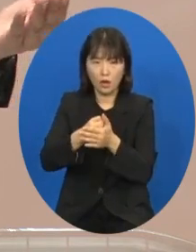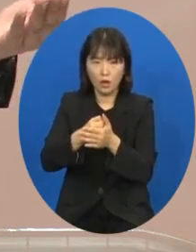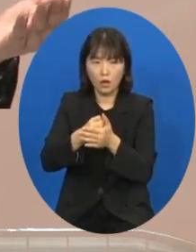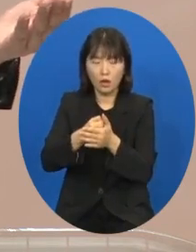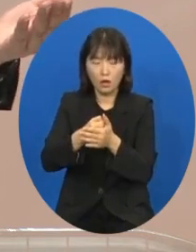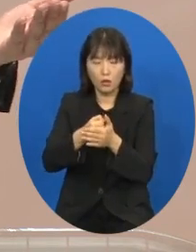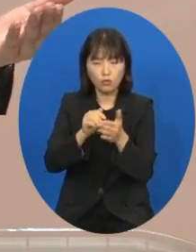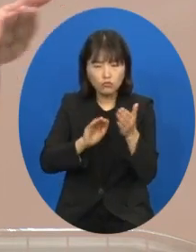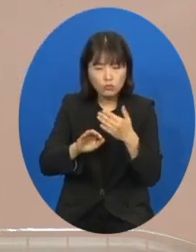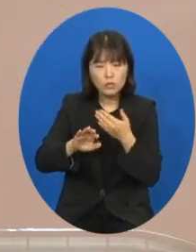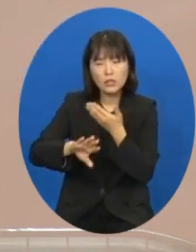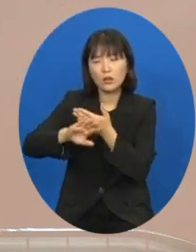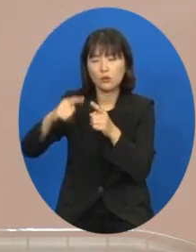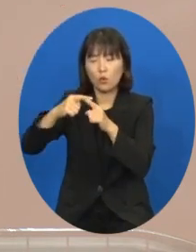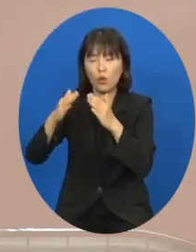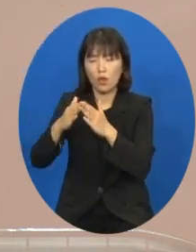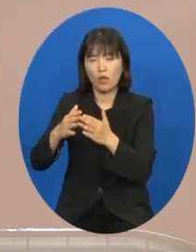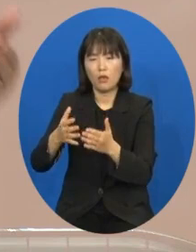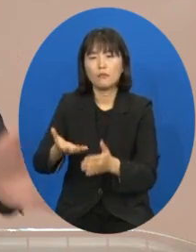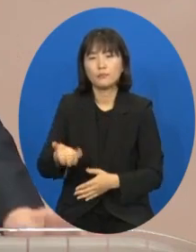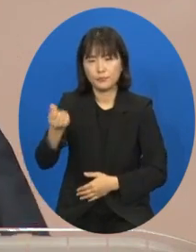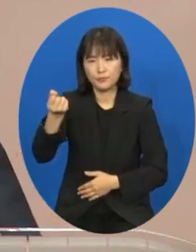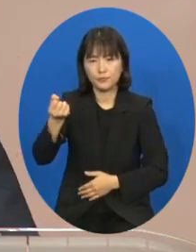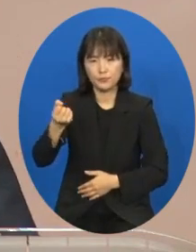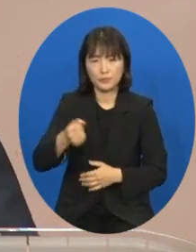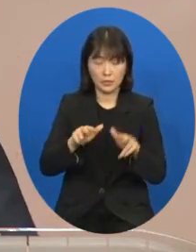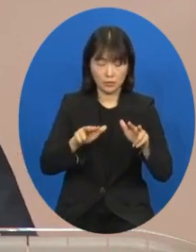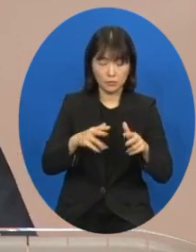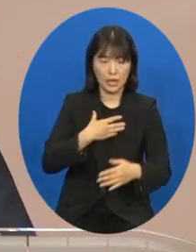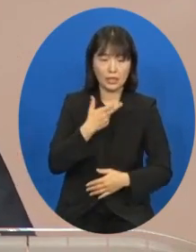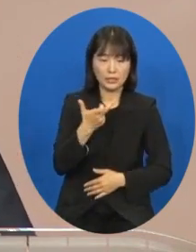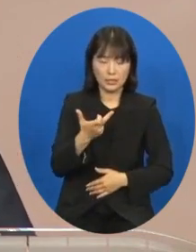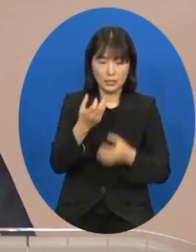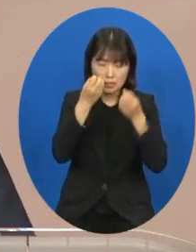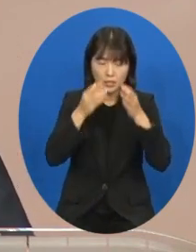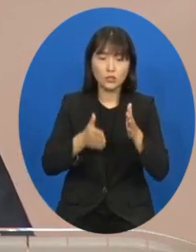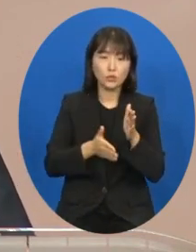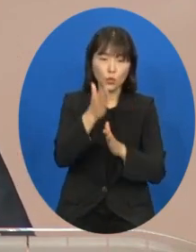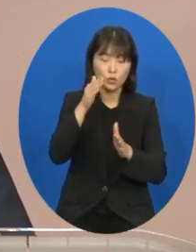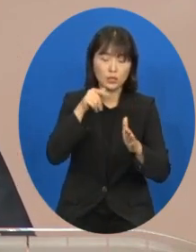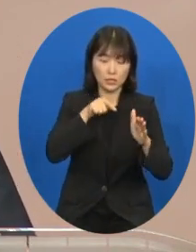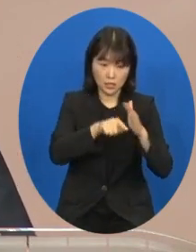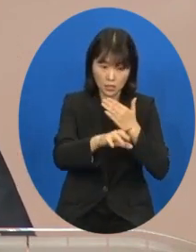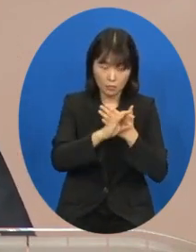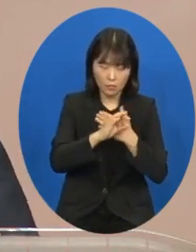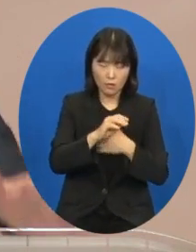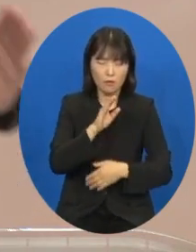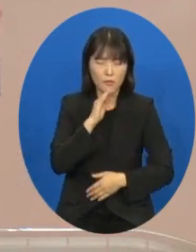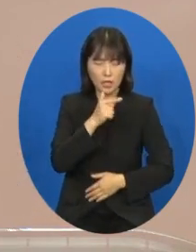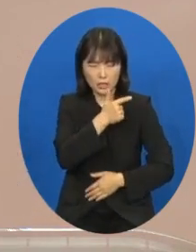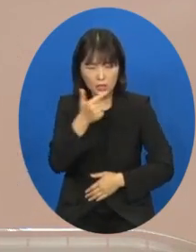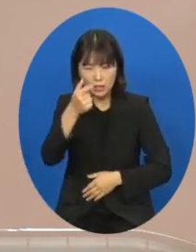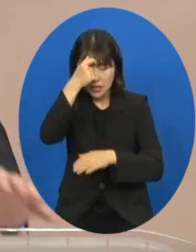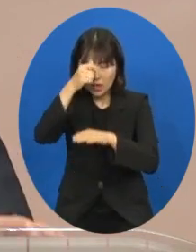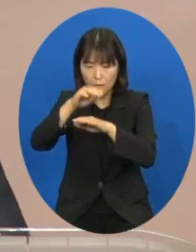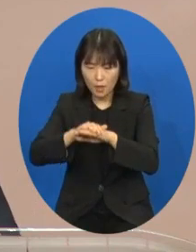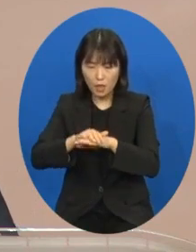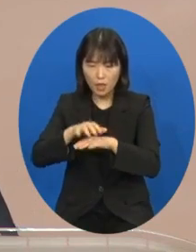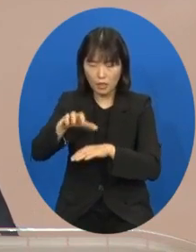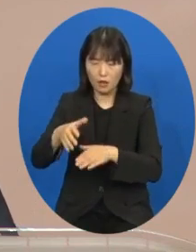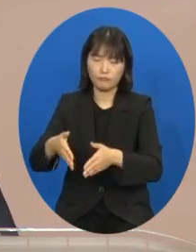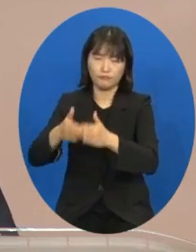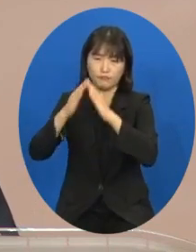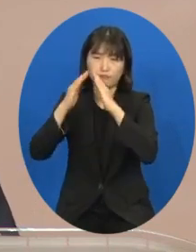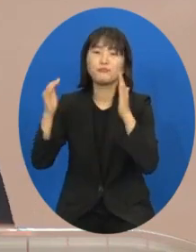넘어갔어요. 지금도 안산의 신도시에 가면 굉장히 큰 예배당이 그 부지 위에 세워져